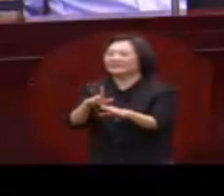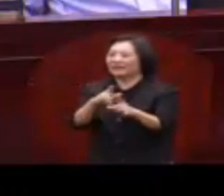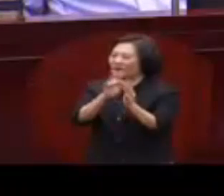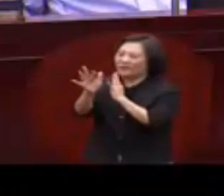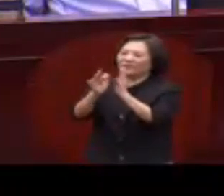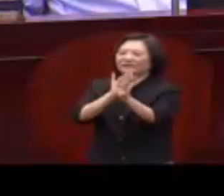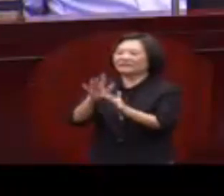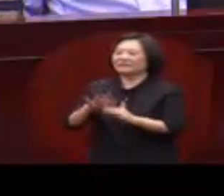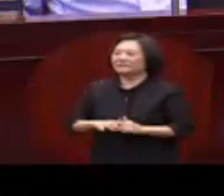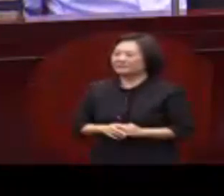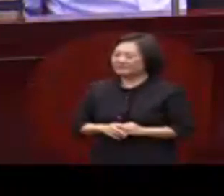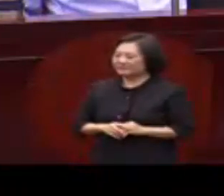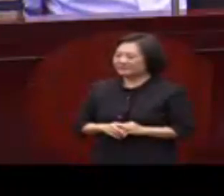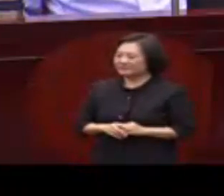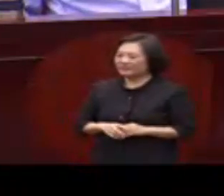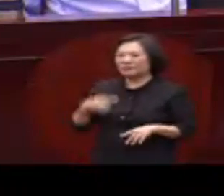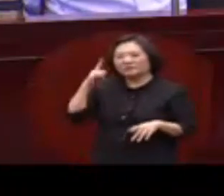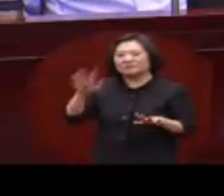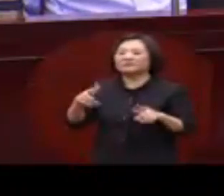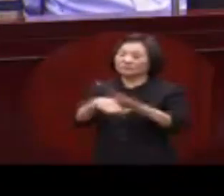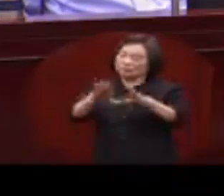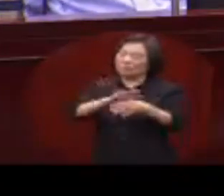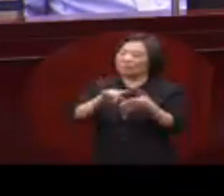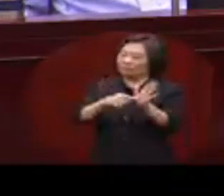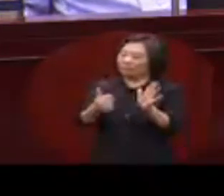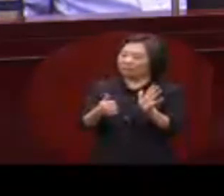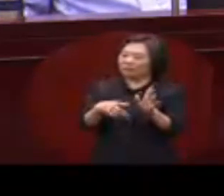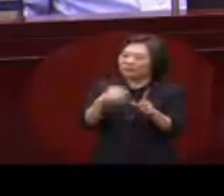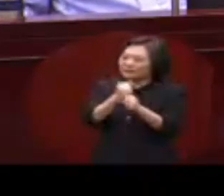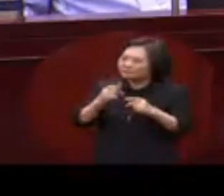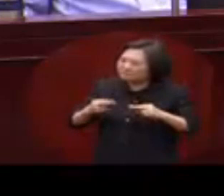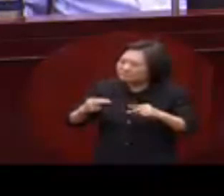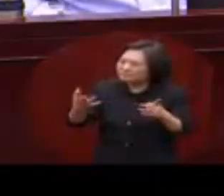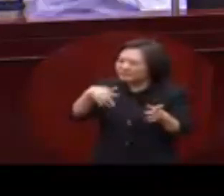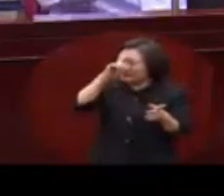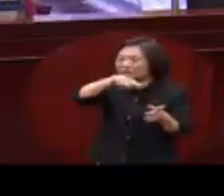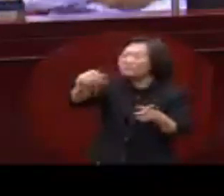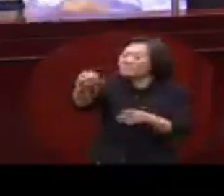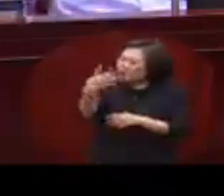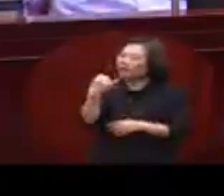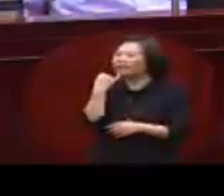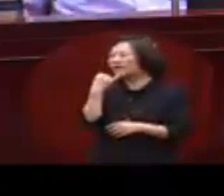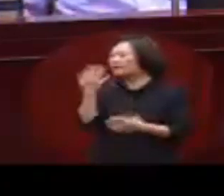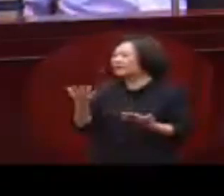说，这叫文化的表现啊。至于怎么做，可以做得更好，那这也是希望大家可以提供意见。